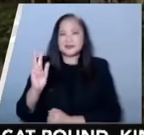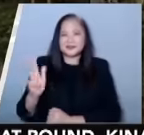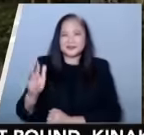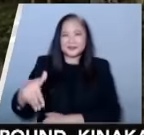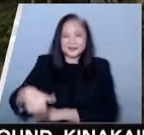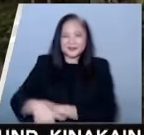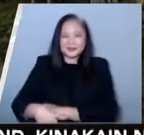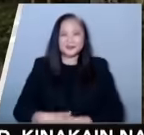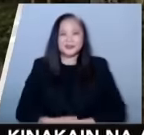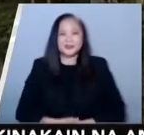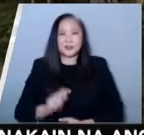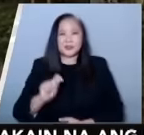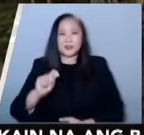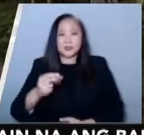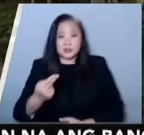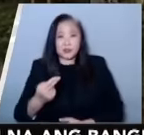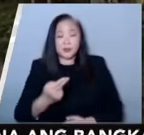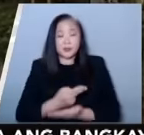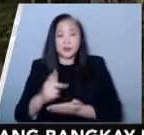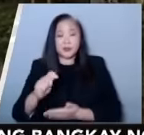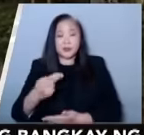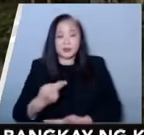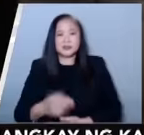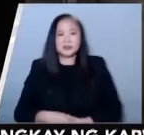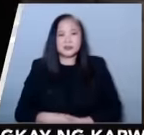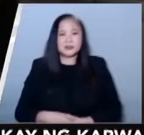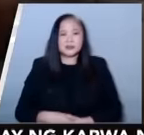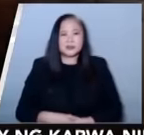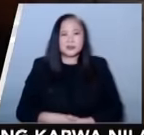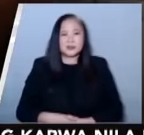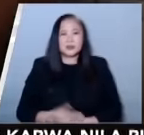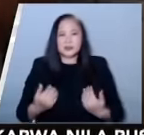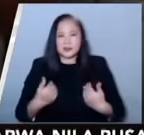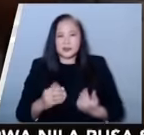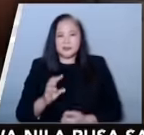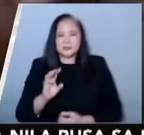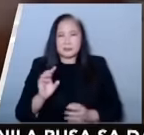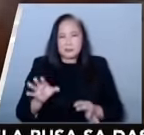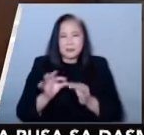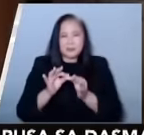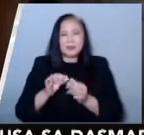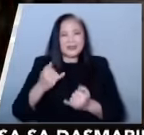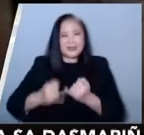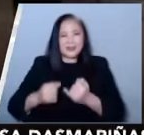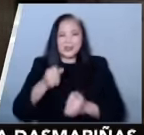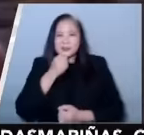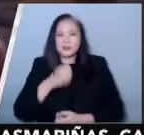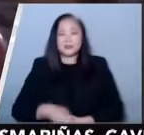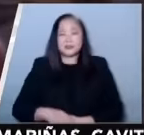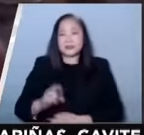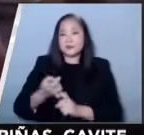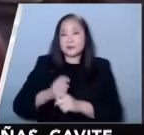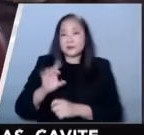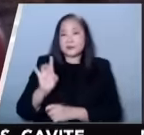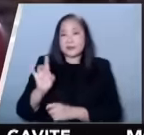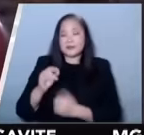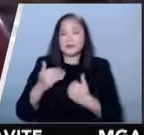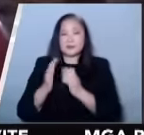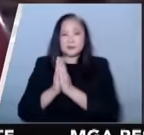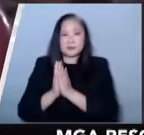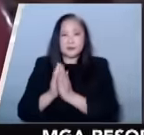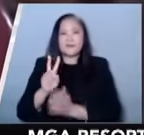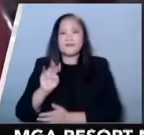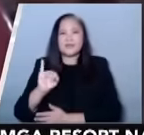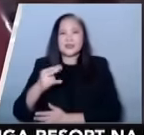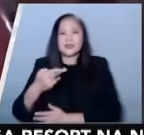6 ng gabi ang misa para sa pagdiriwang ng huling hapunan. Mula naman alas 8 ng gabi ay magkakaroon ng vigil. Alas 9 naman